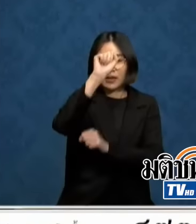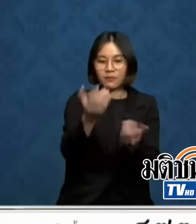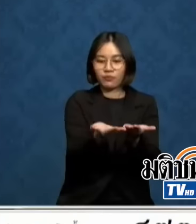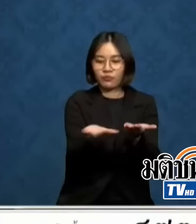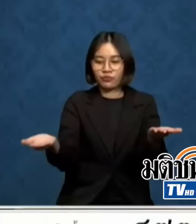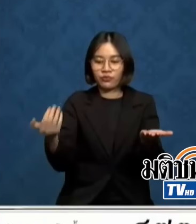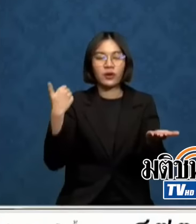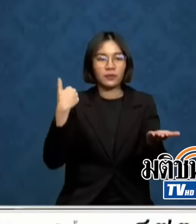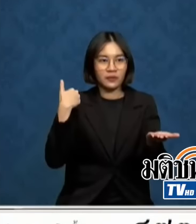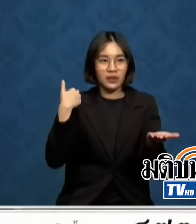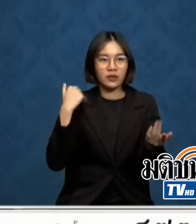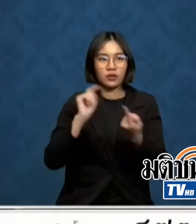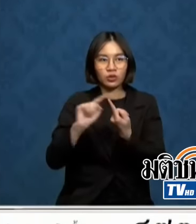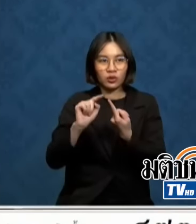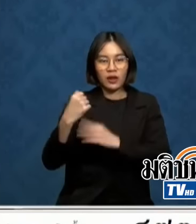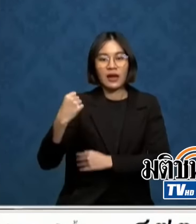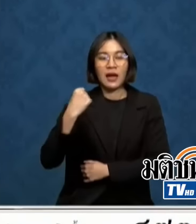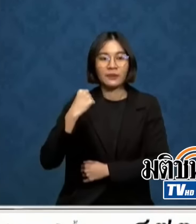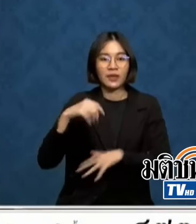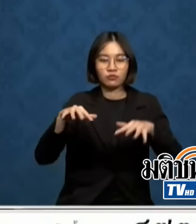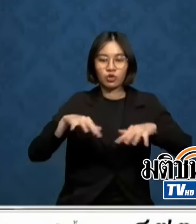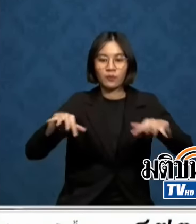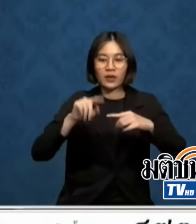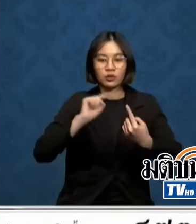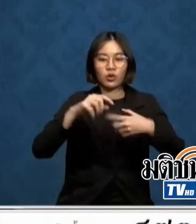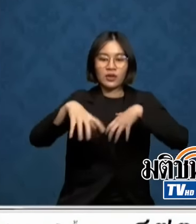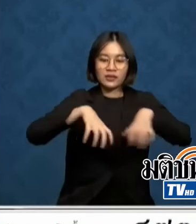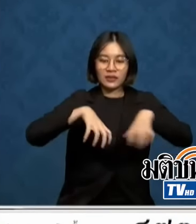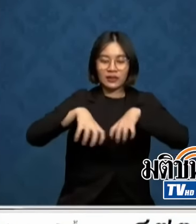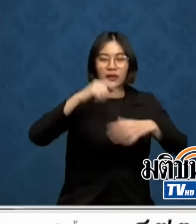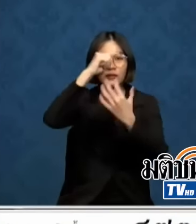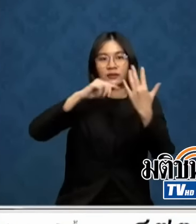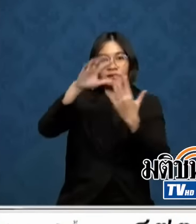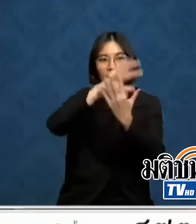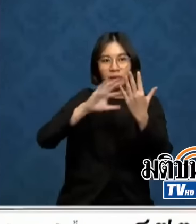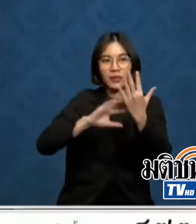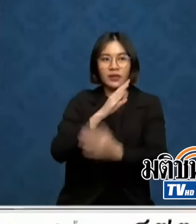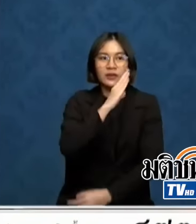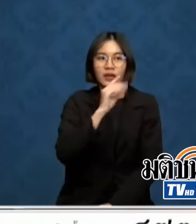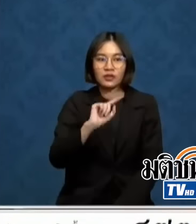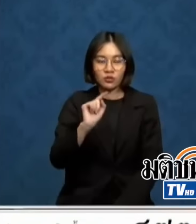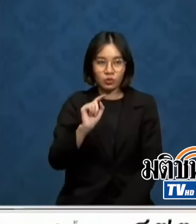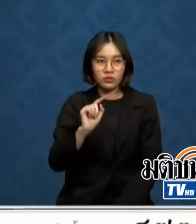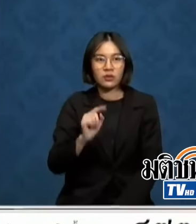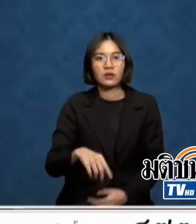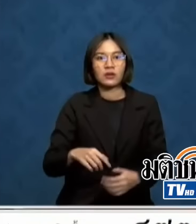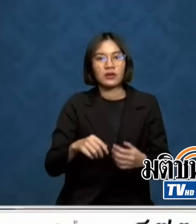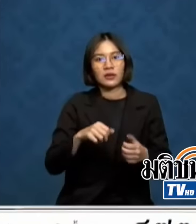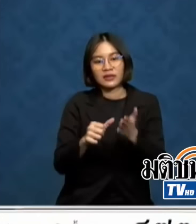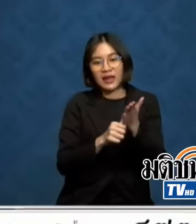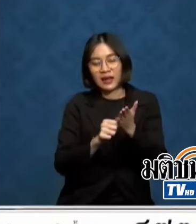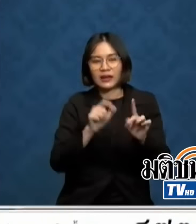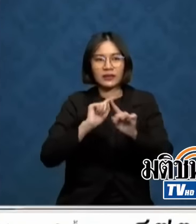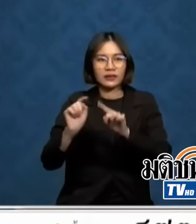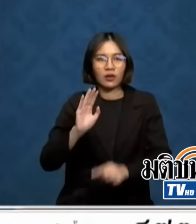มากมายซึ่งรวมไปถึงการใช้อำนาจทั่วไปเพื่อบริหารราชการแผ่นดินหากมีการรื้อบรรดาการกระทำ